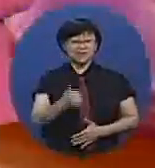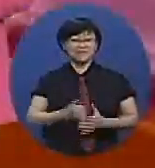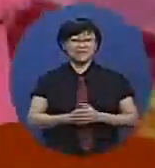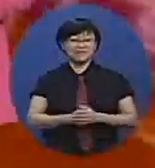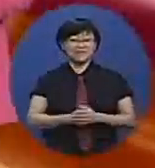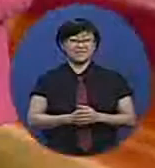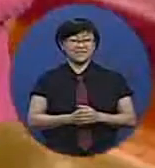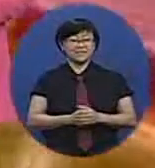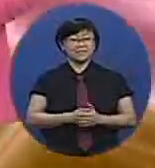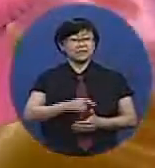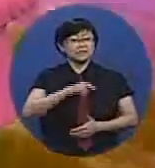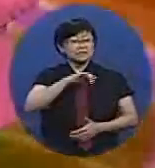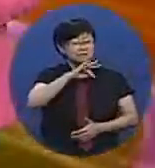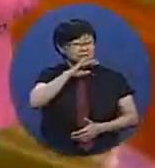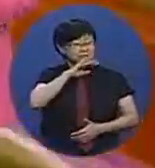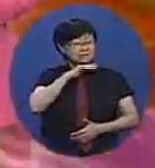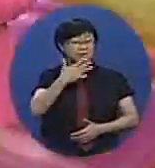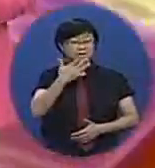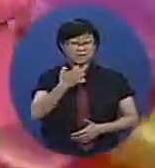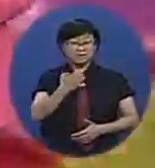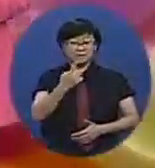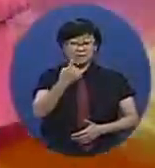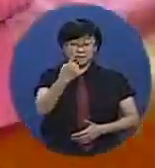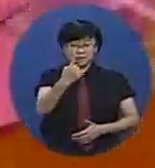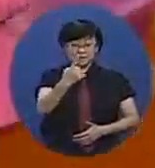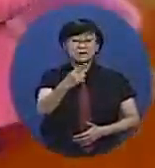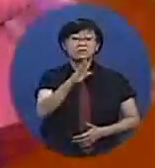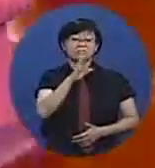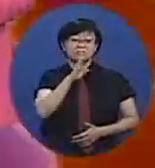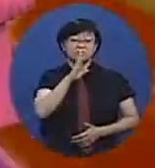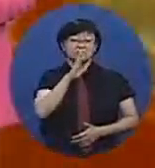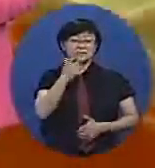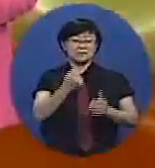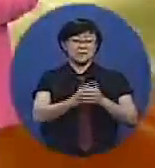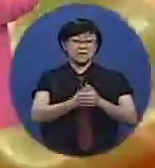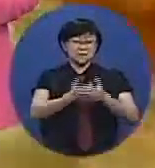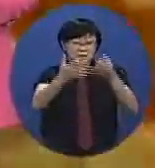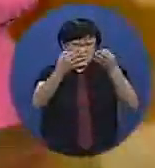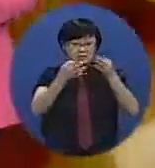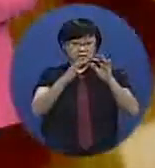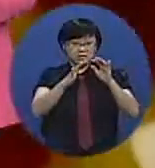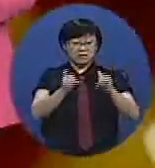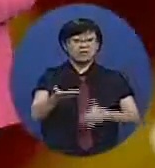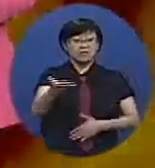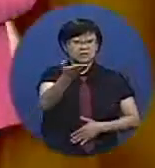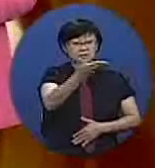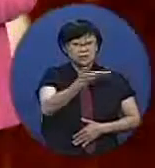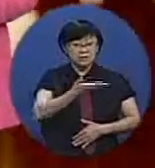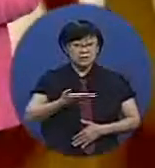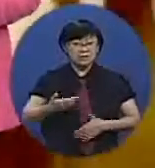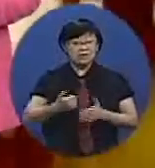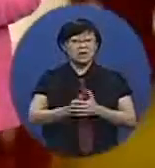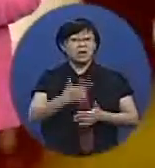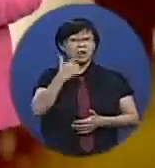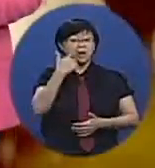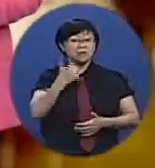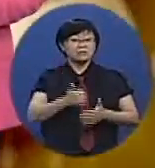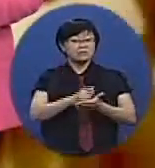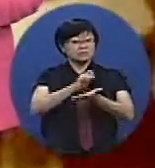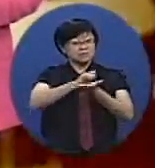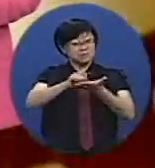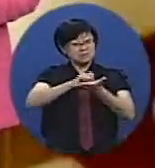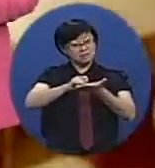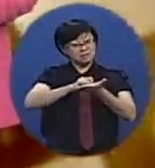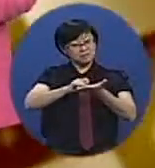아버님께서 네. 연세가 81세신데요. 네. 시청자 여러분들께는 제가 우리 아버님이